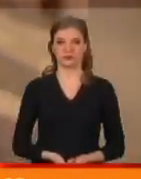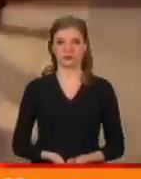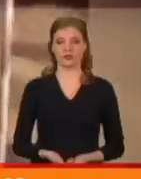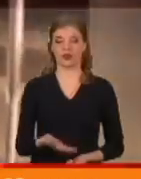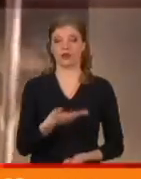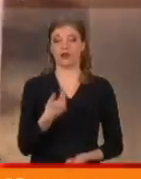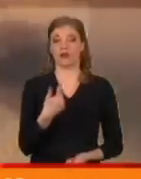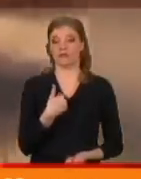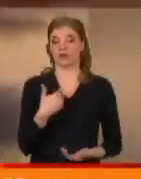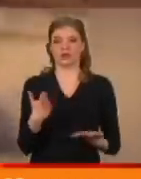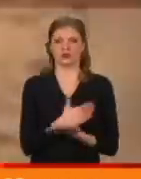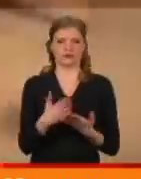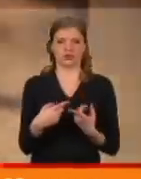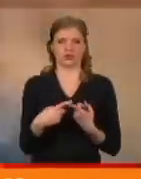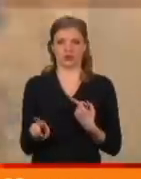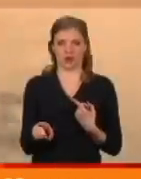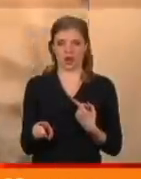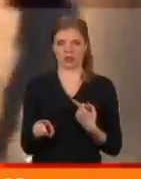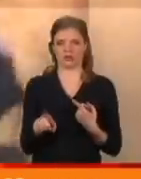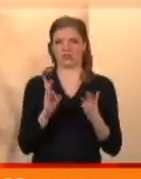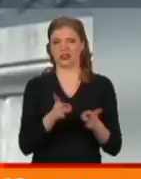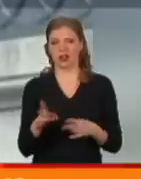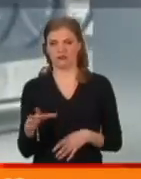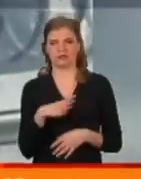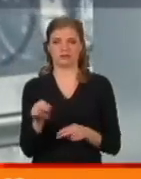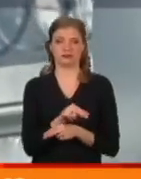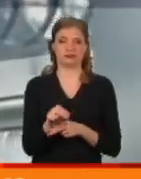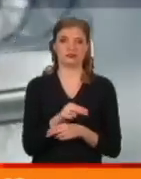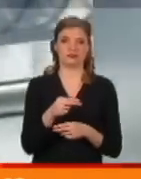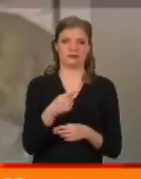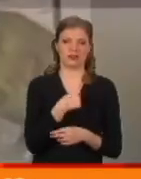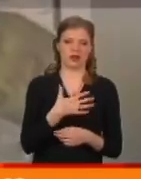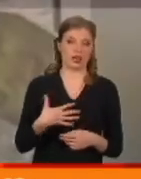Мы совершенно разные лечили травмы, ранения.